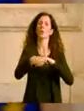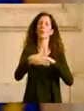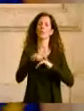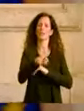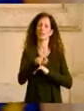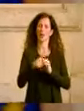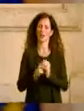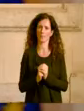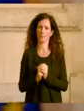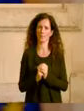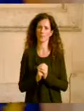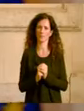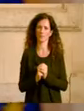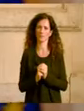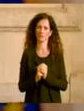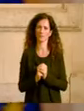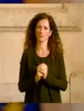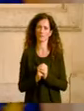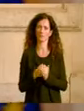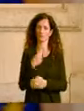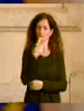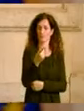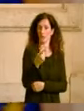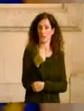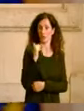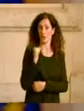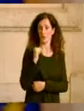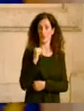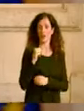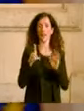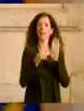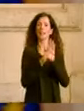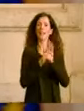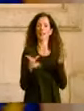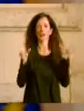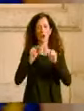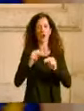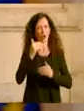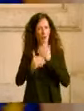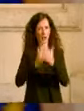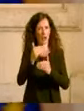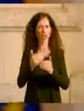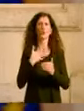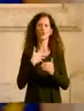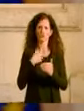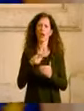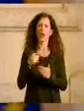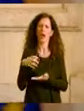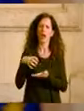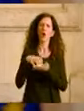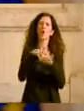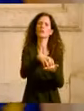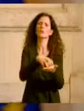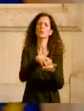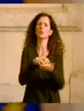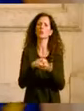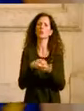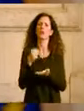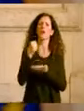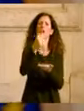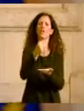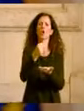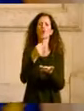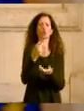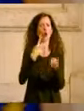nel decreto rilancio ci sono varie forme anche di contributi a fondo perduto. È chiaro